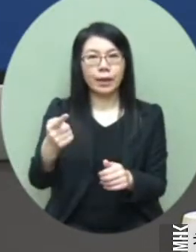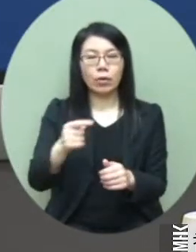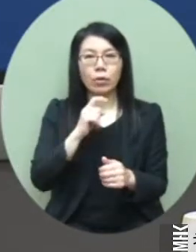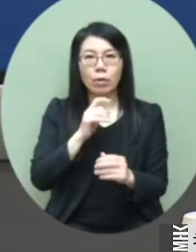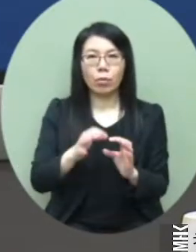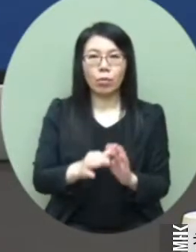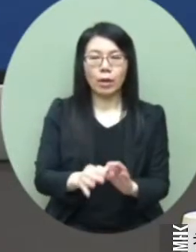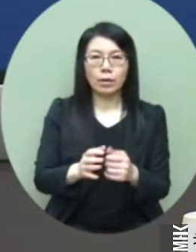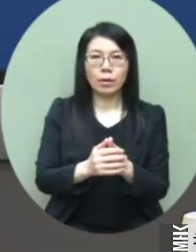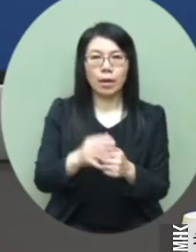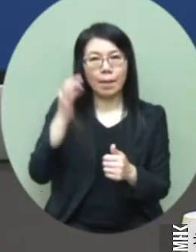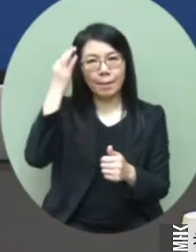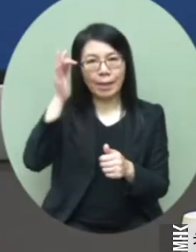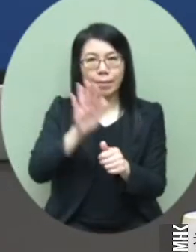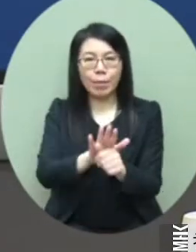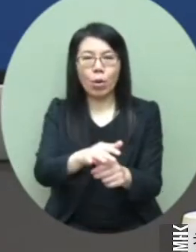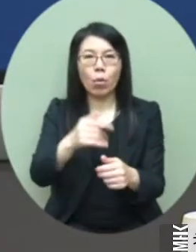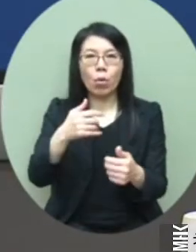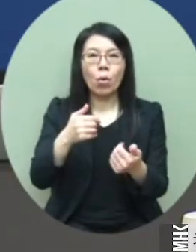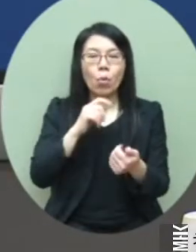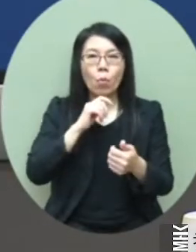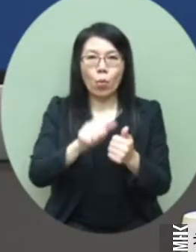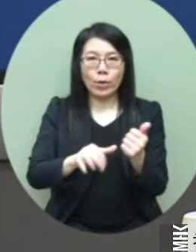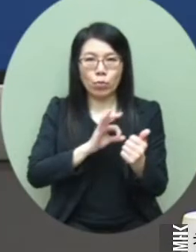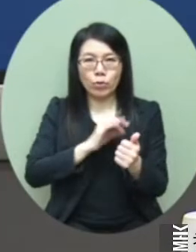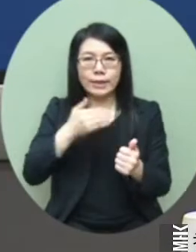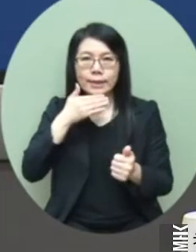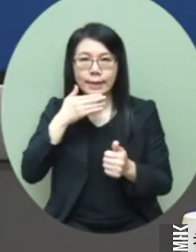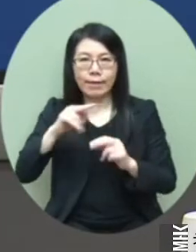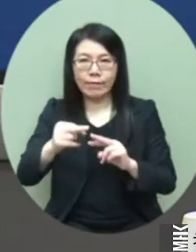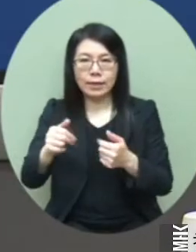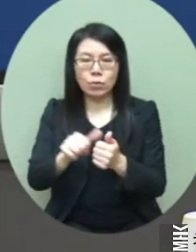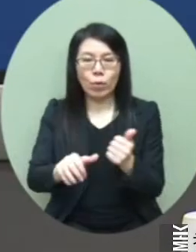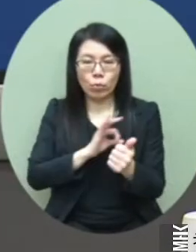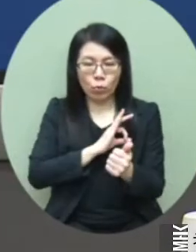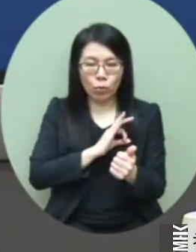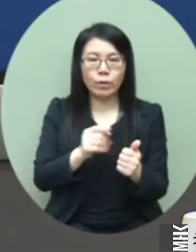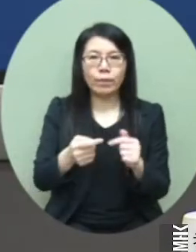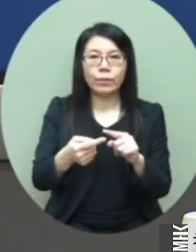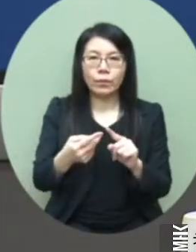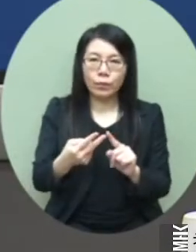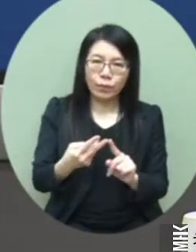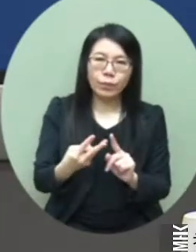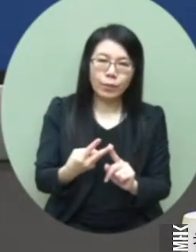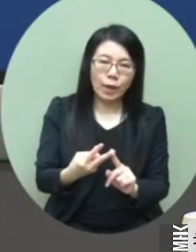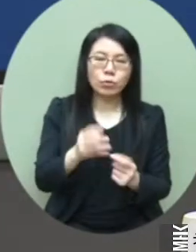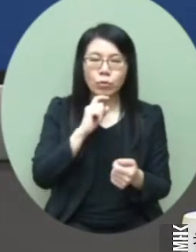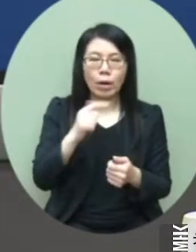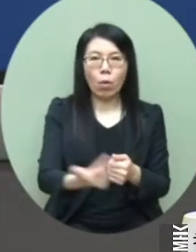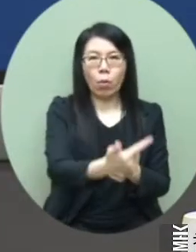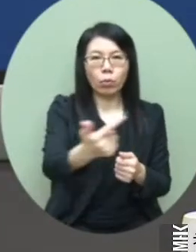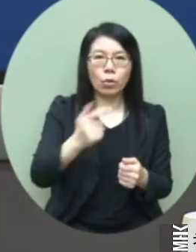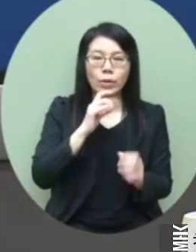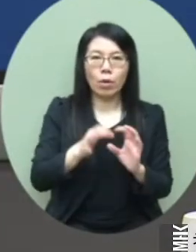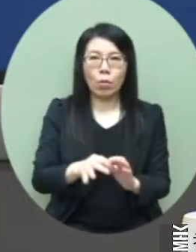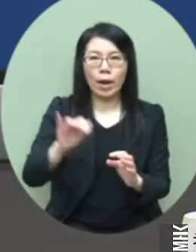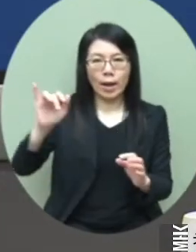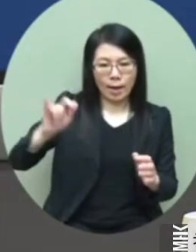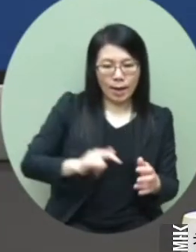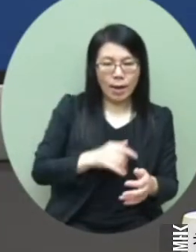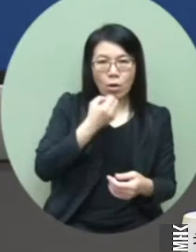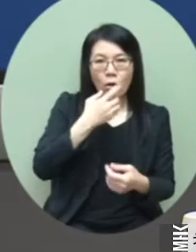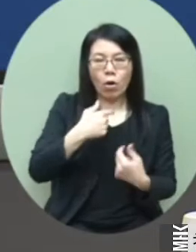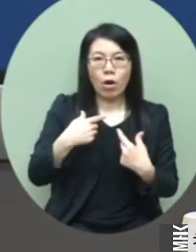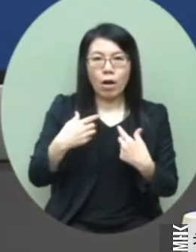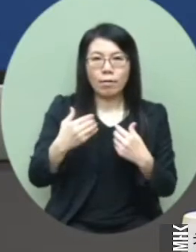咧就有扶貧委員會、青年發展委員會，亦都有好多咧係同抵港嘅總